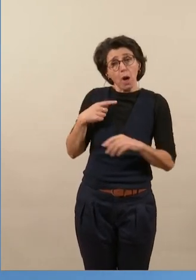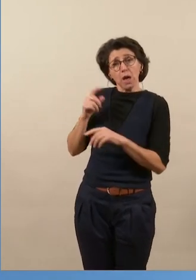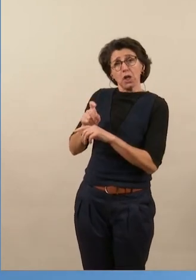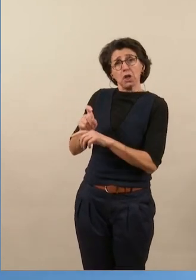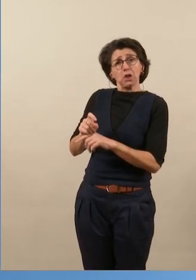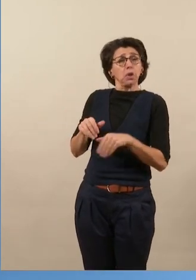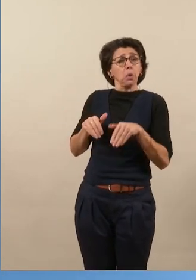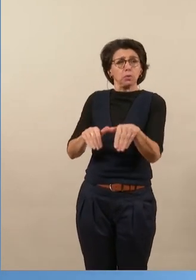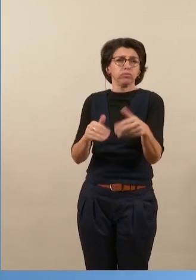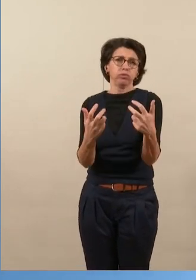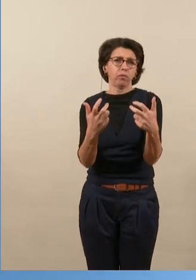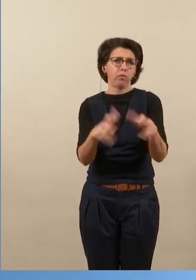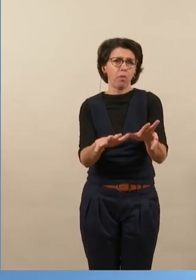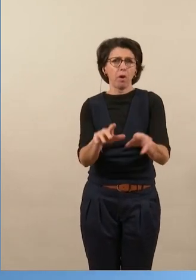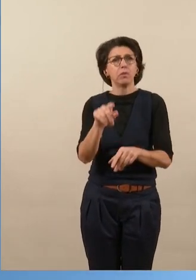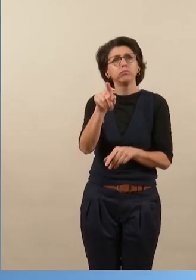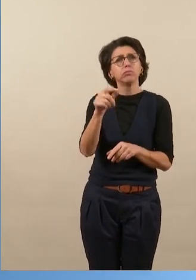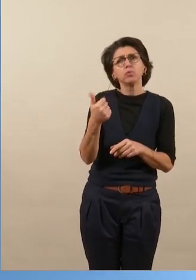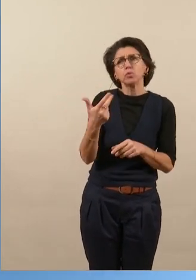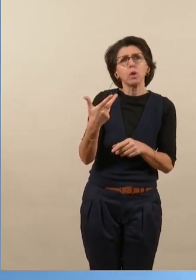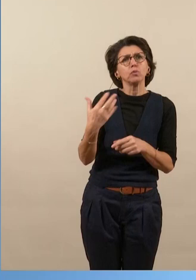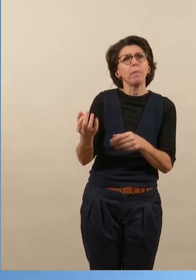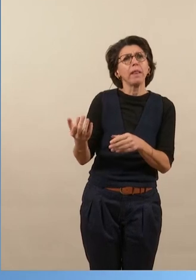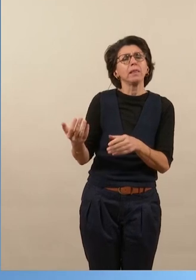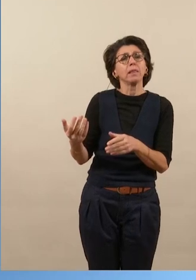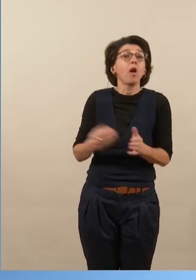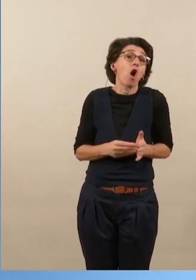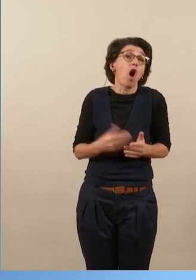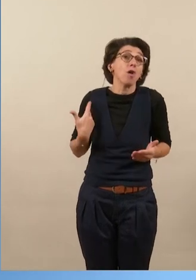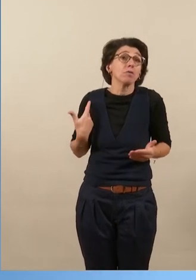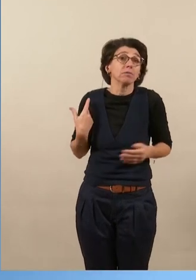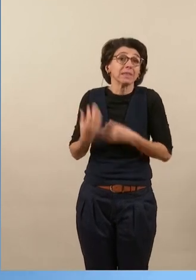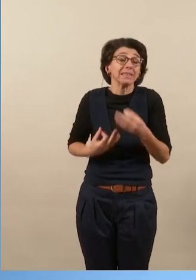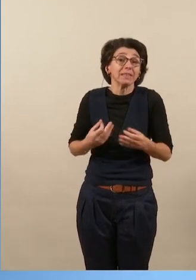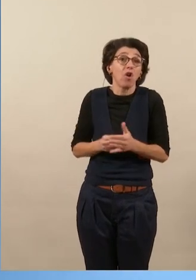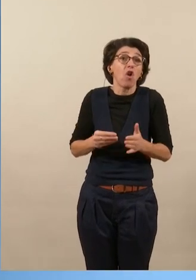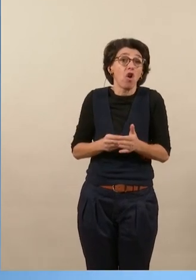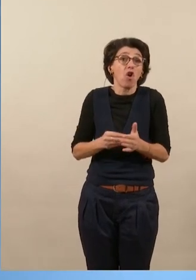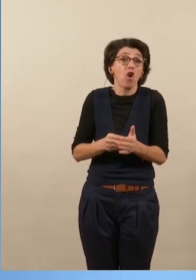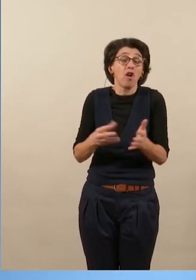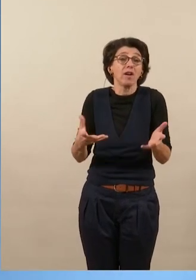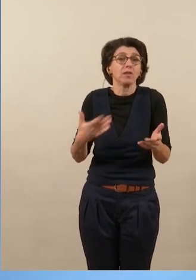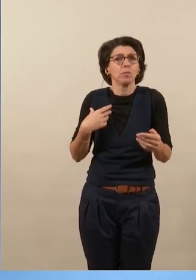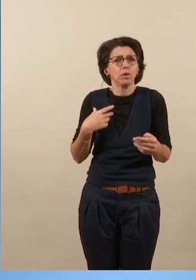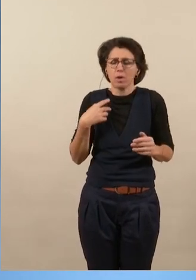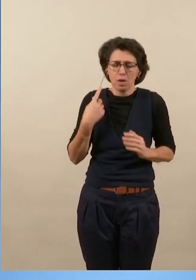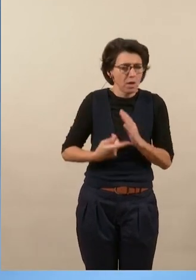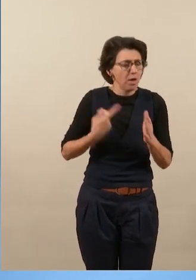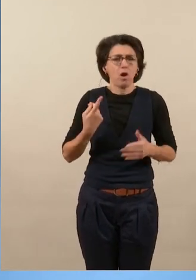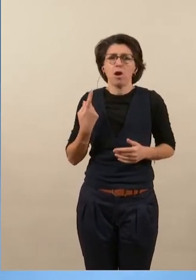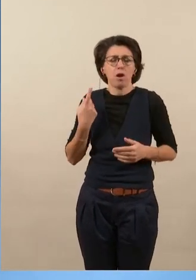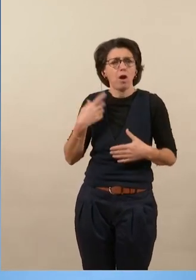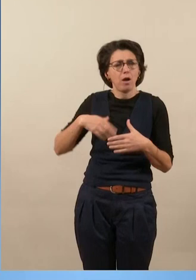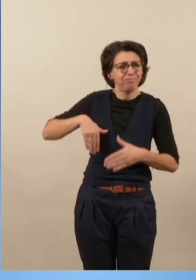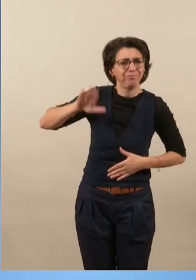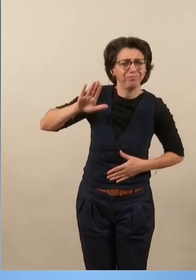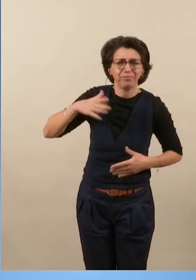toute façon Monsieur le Maire vous avez annoncé il y a quelques semaines encore encore on avait de cesse de le dire que vous ne vous représenterez pas aux élections municip